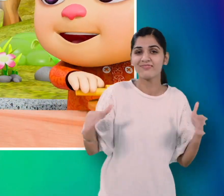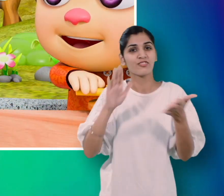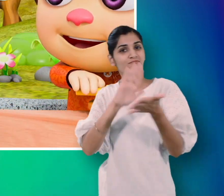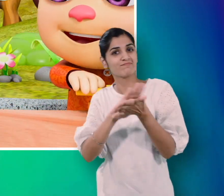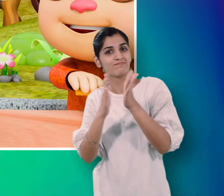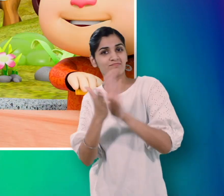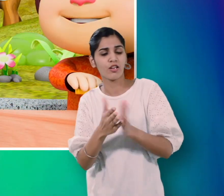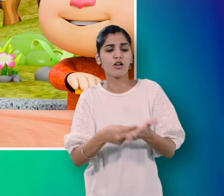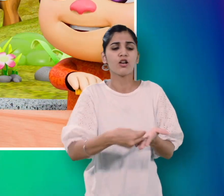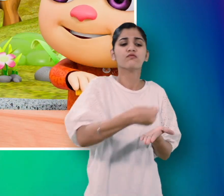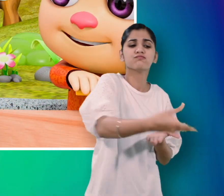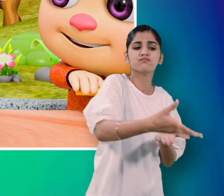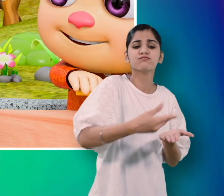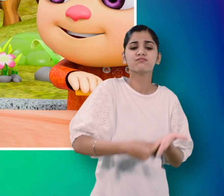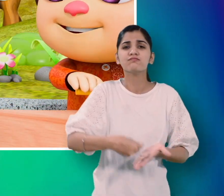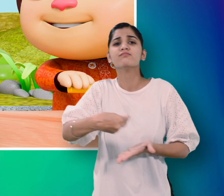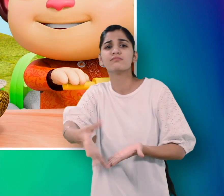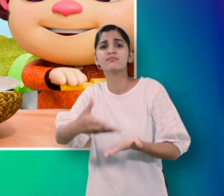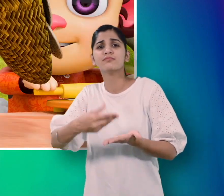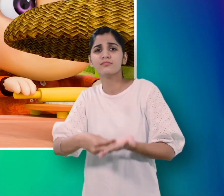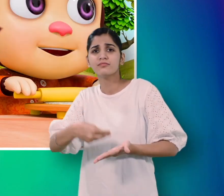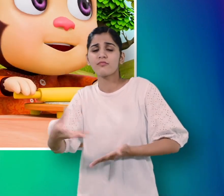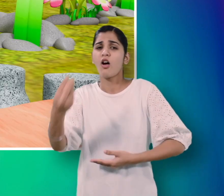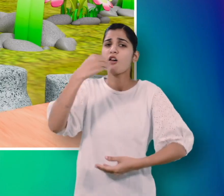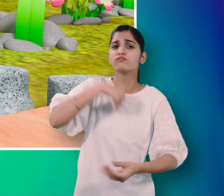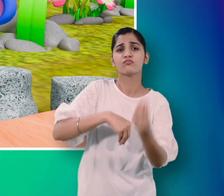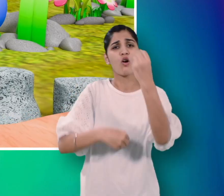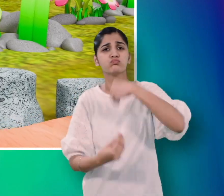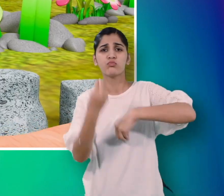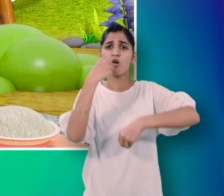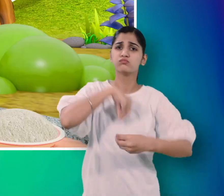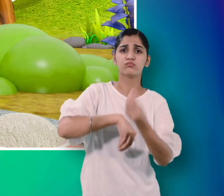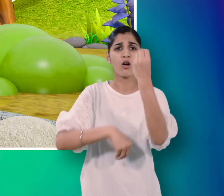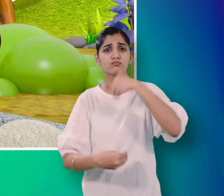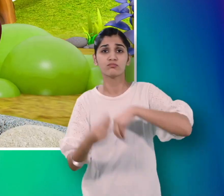कववारोडी लाएगा लाके तुझे खिलाएगा